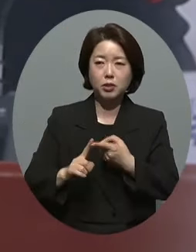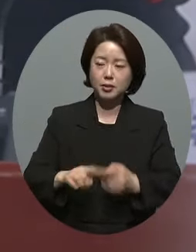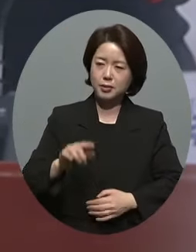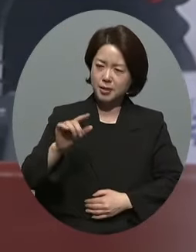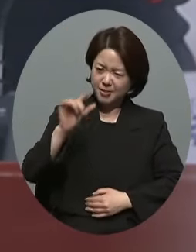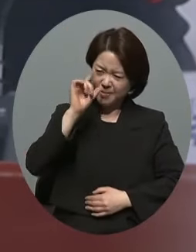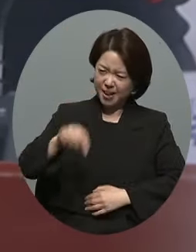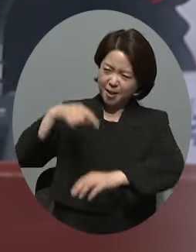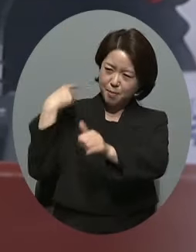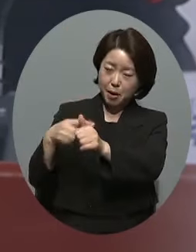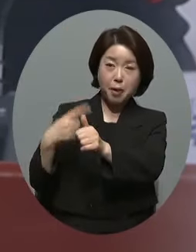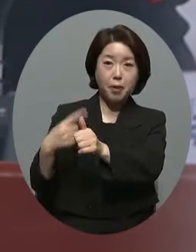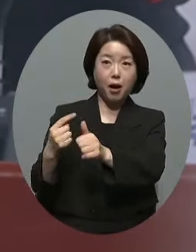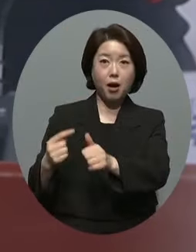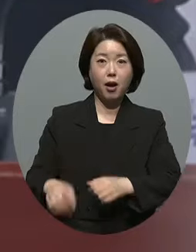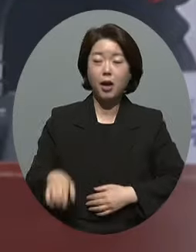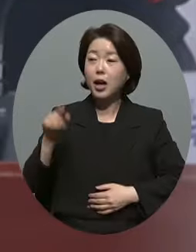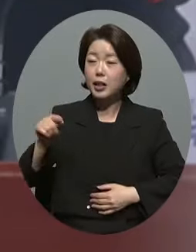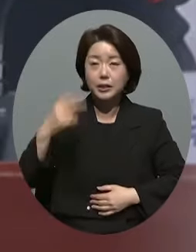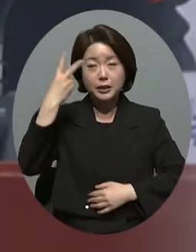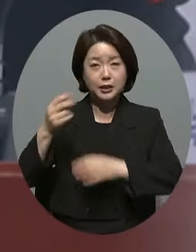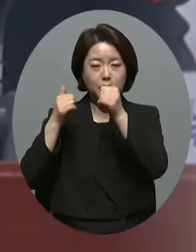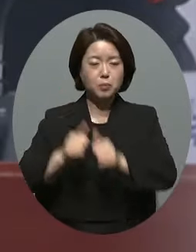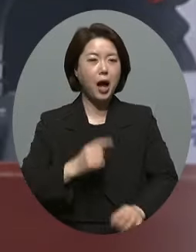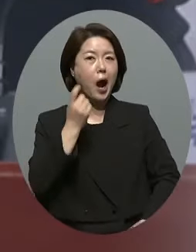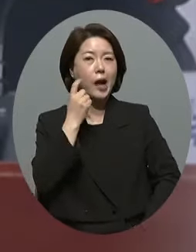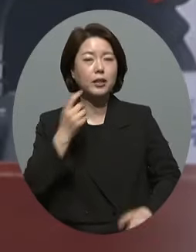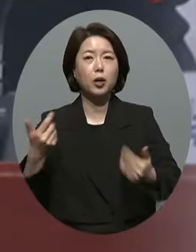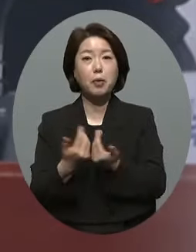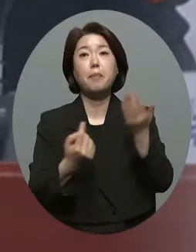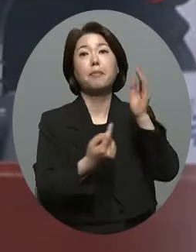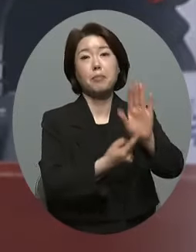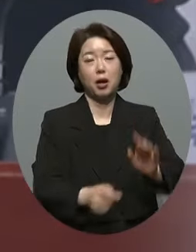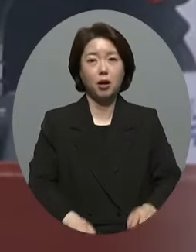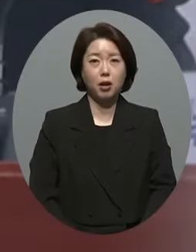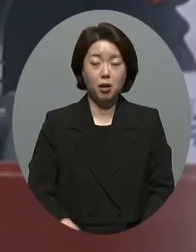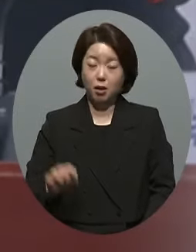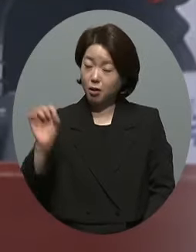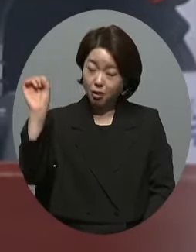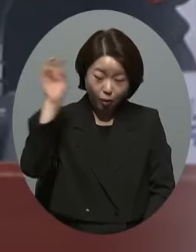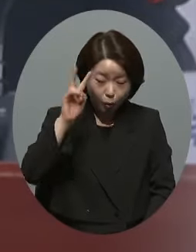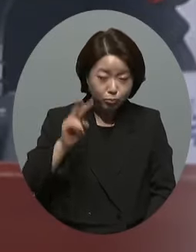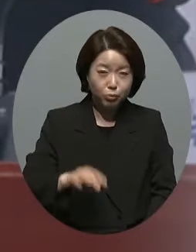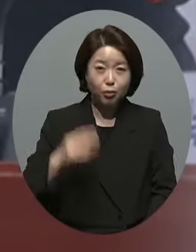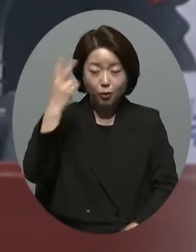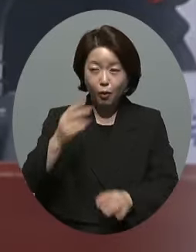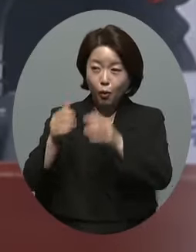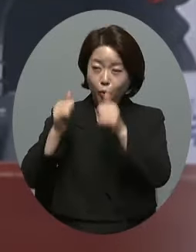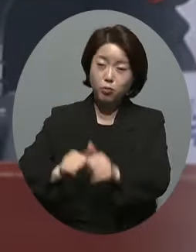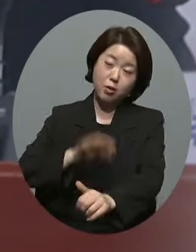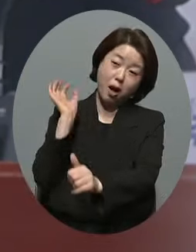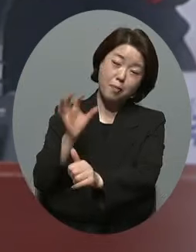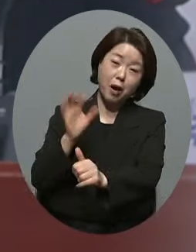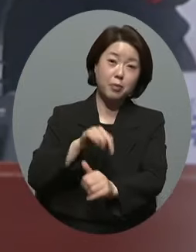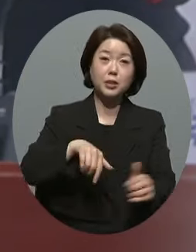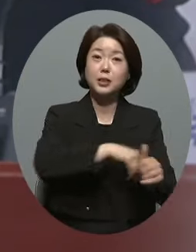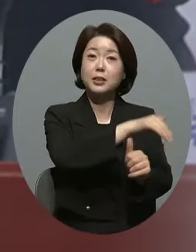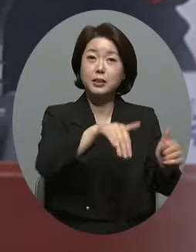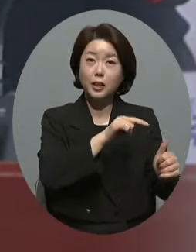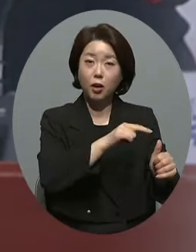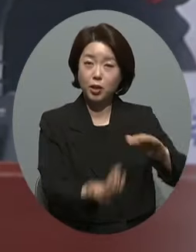세웠어요 해당 검사는 허위 사시라고 반복까지 했습니다 글쎄요 갑자기 또 이제 그 검찰을 비판하는요 상황 정어